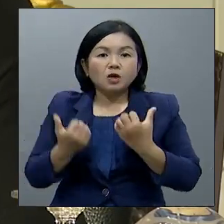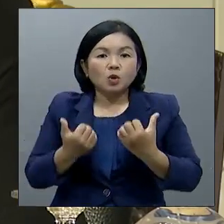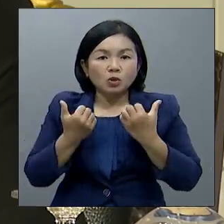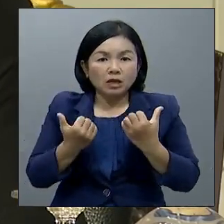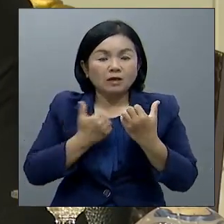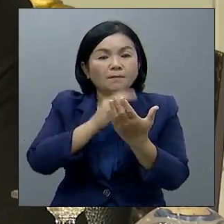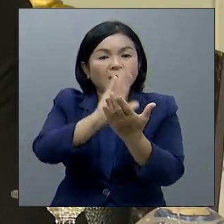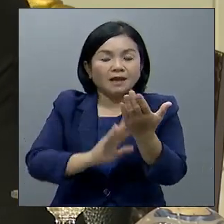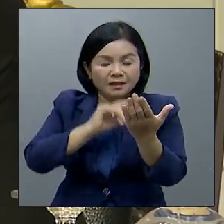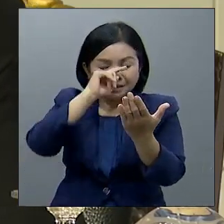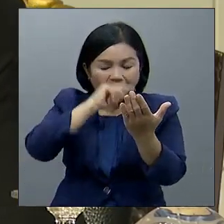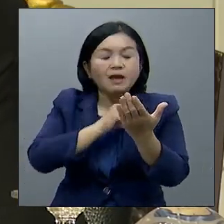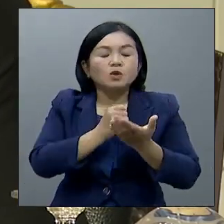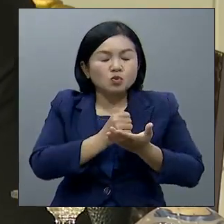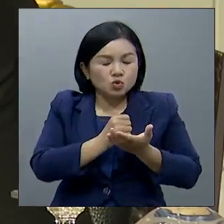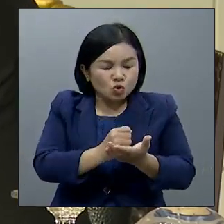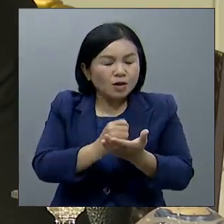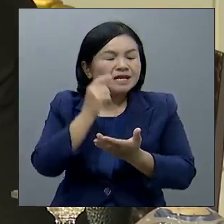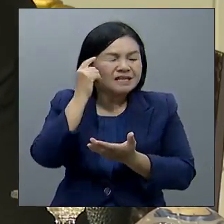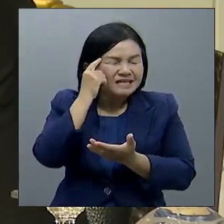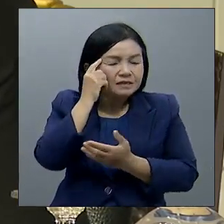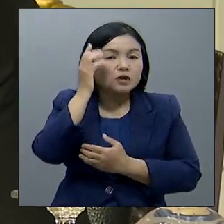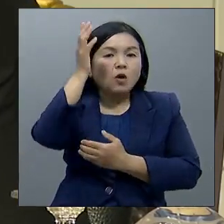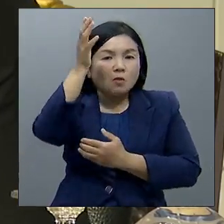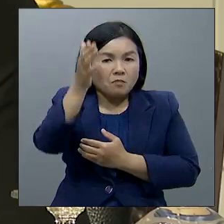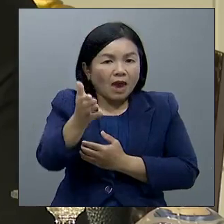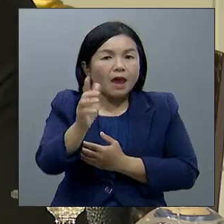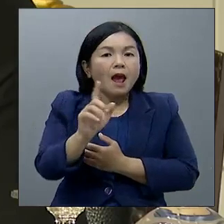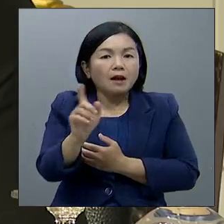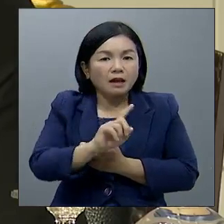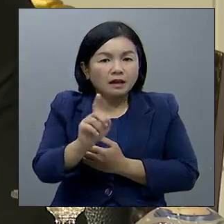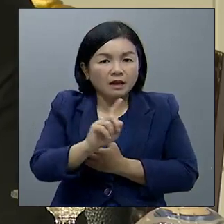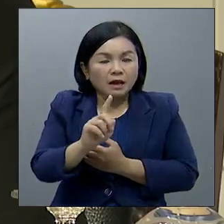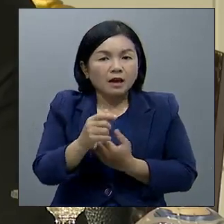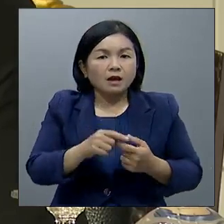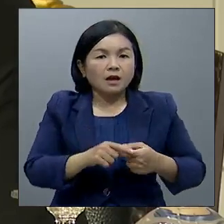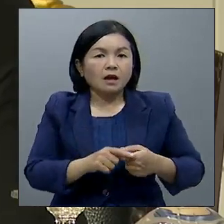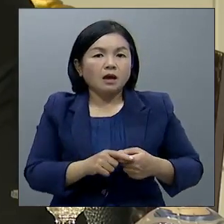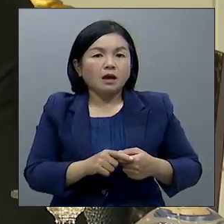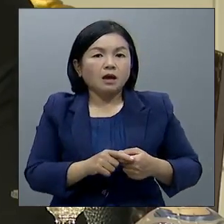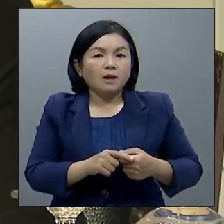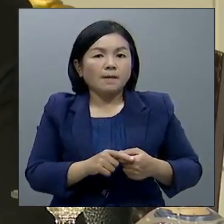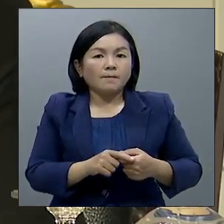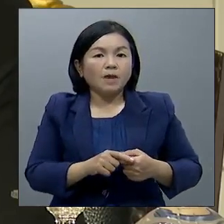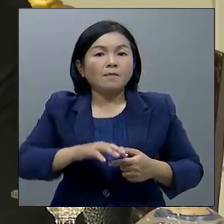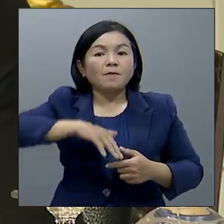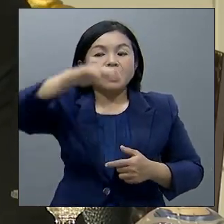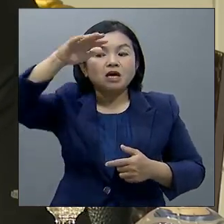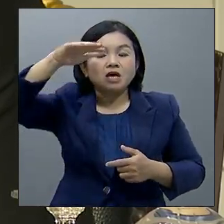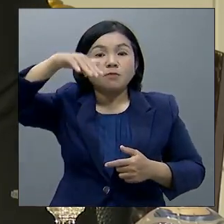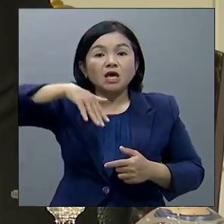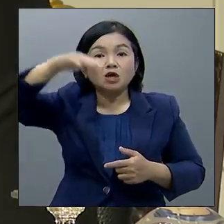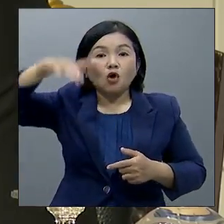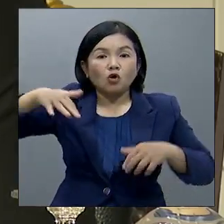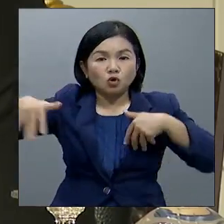ต้องช่วยกันคิดอย่างจริงจังทั้งในเรื่องของสภาพสุขภาพจิตของพี่น้องประชาชนไทยทุกค